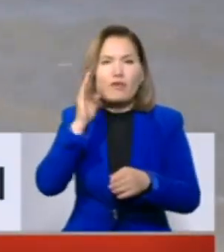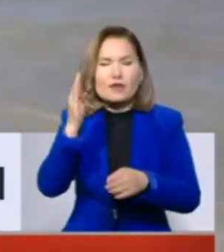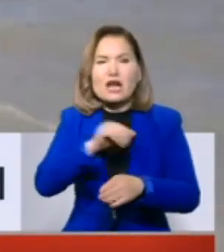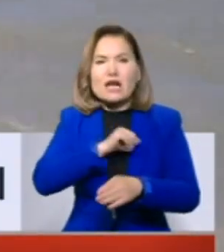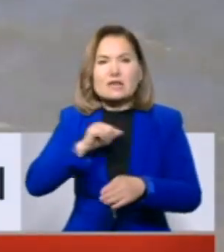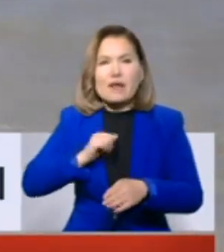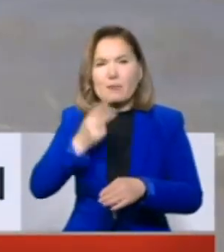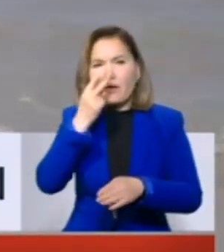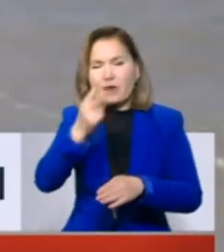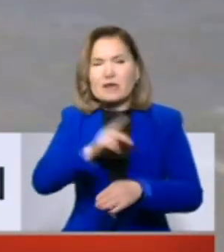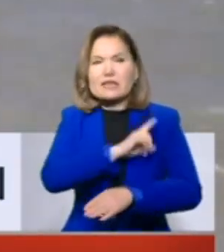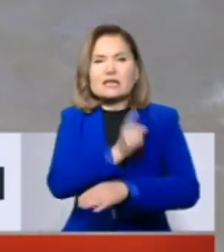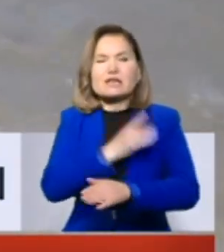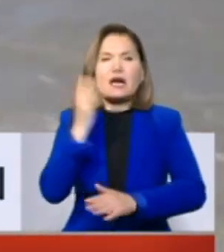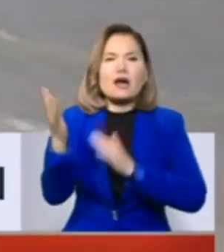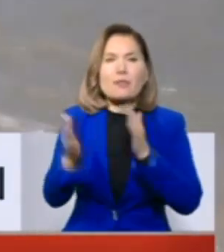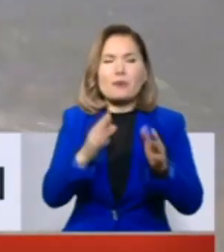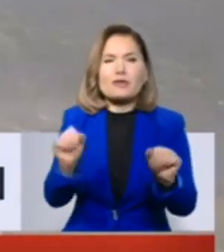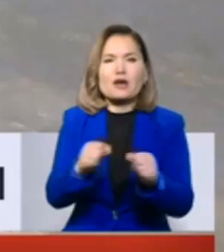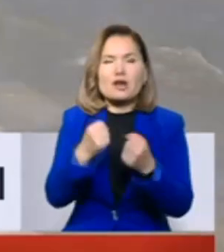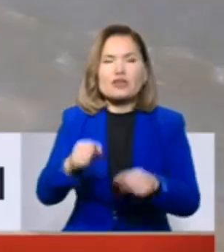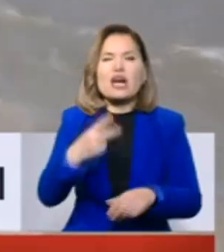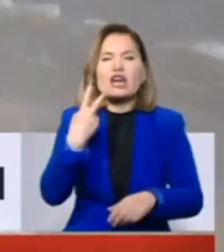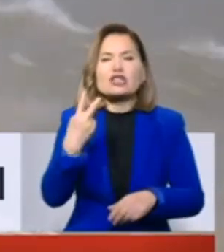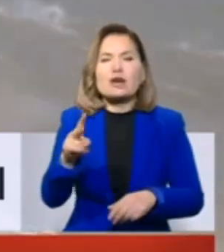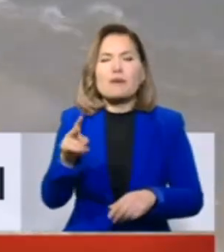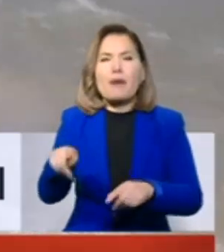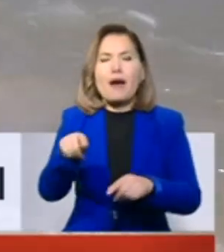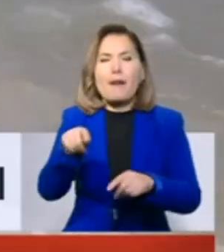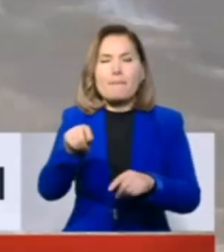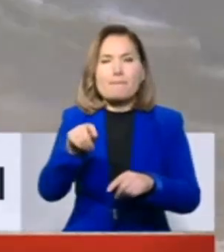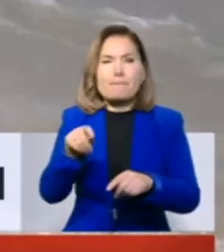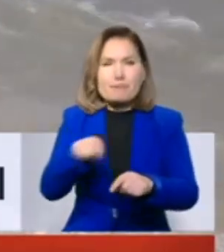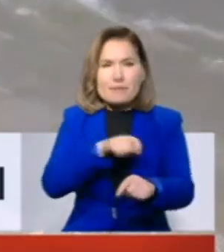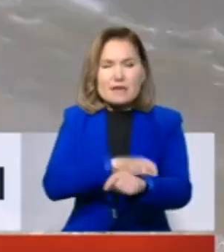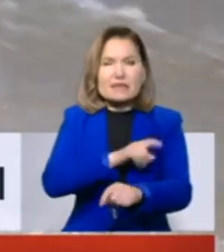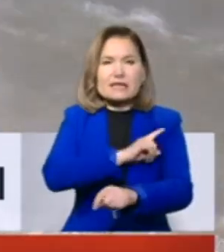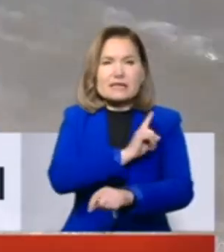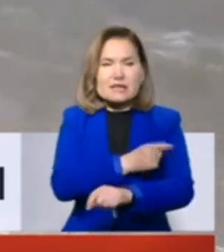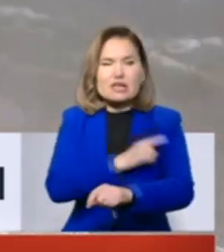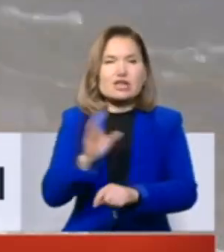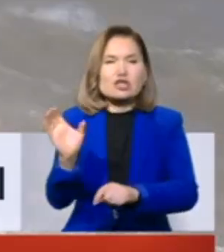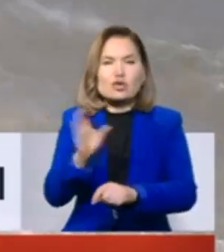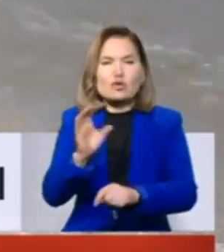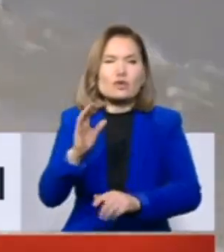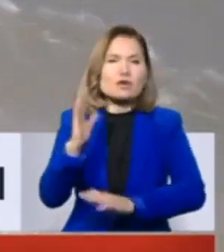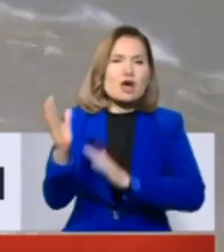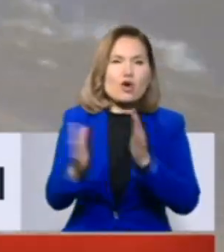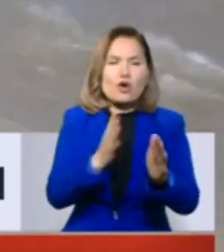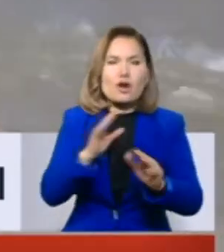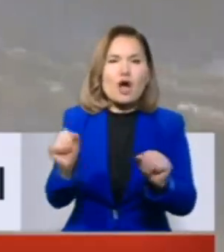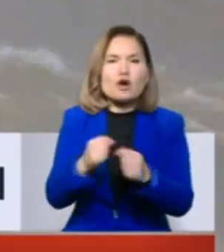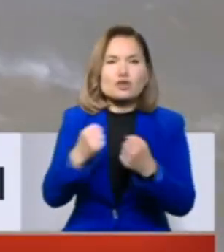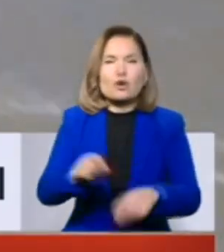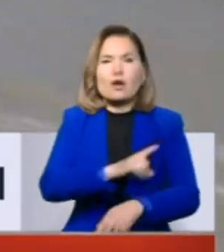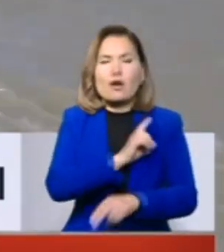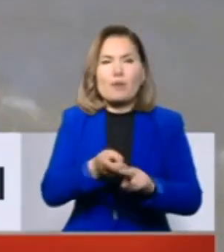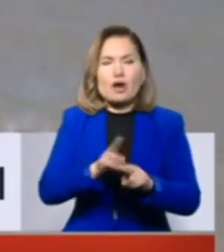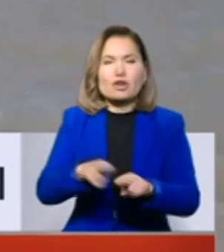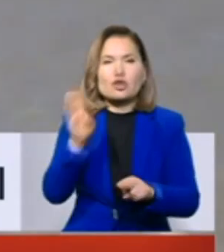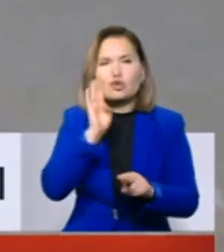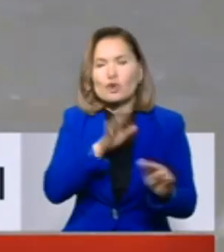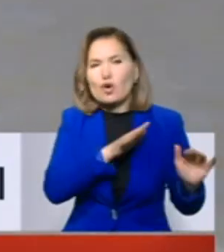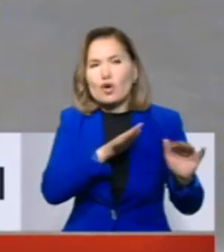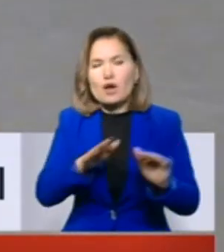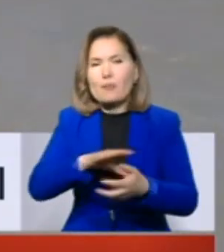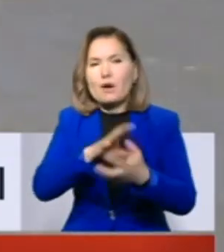де байқауға болады. Желдің жылдамдығы 20 метр секундты құрап тұр. Ағыммен келген су мінекей бөгеттерге соғып жағаларды құлатып жатыр.